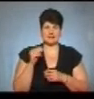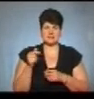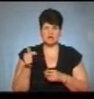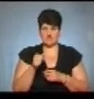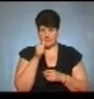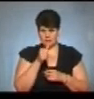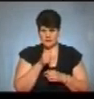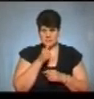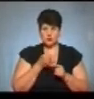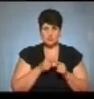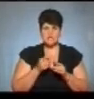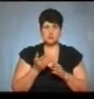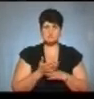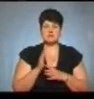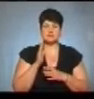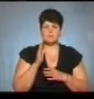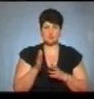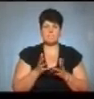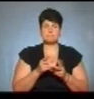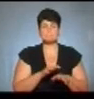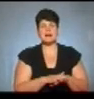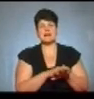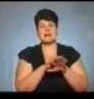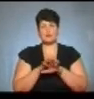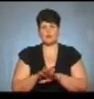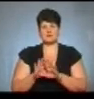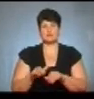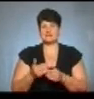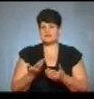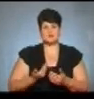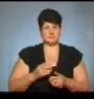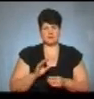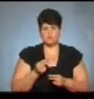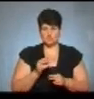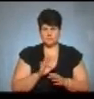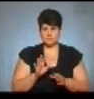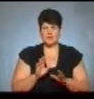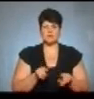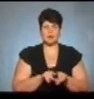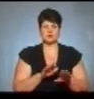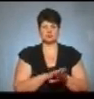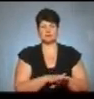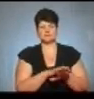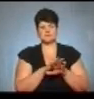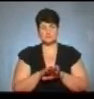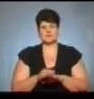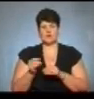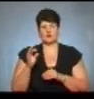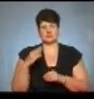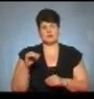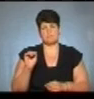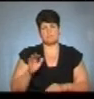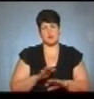місяць, то ця субсидія буде перераховуватись, надаватися не готівкою, а також буде адмініструватися